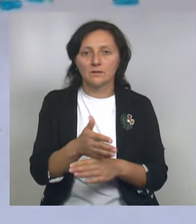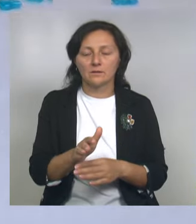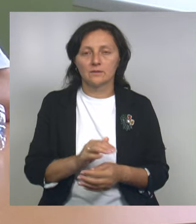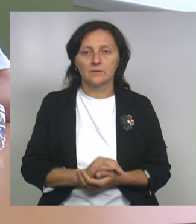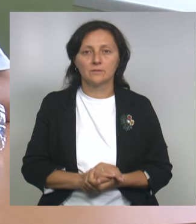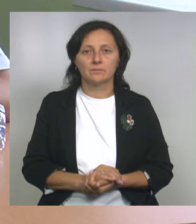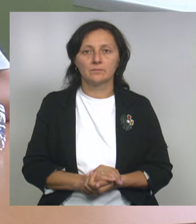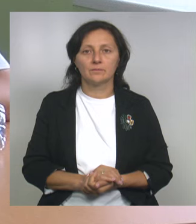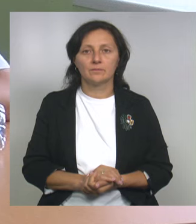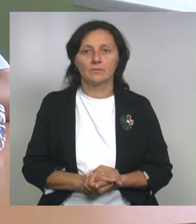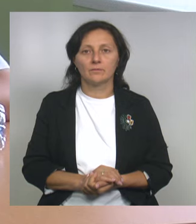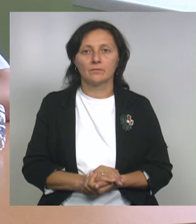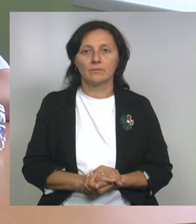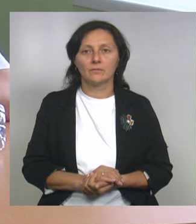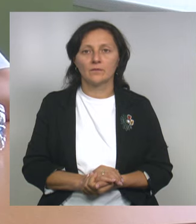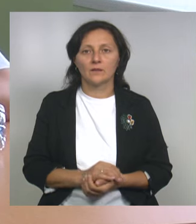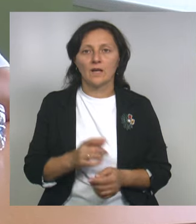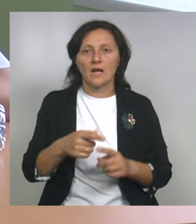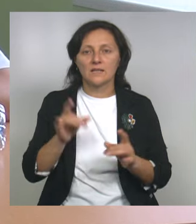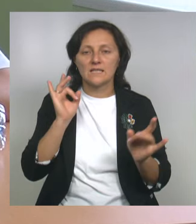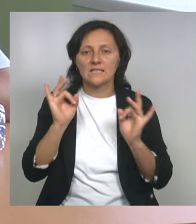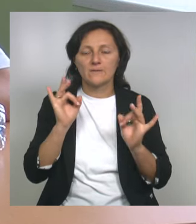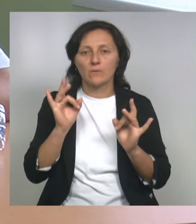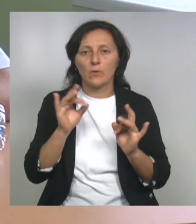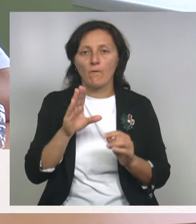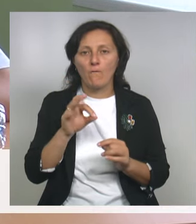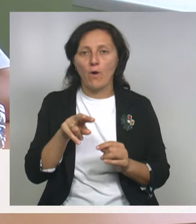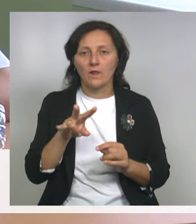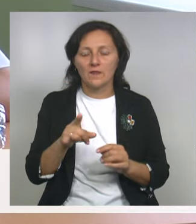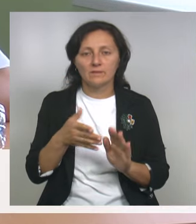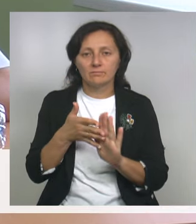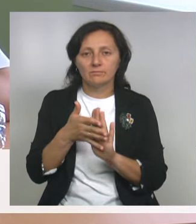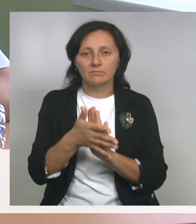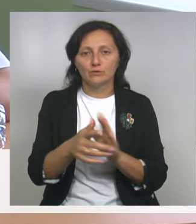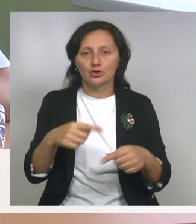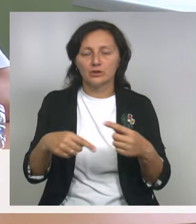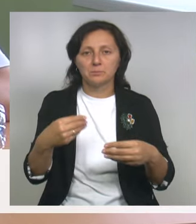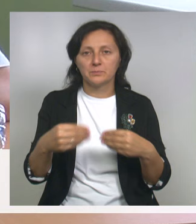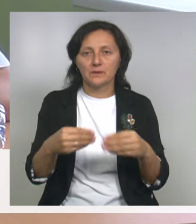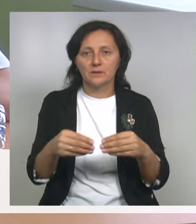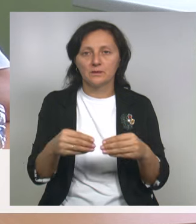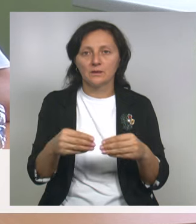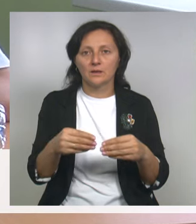частицы. Дело в том, что звуковые волны проходят по пластине, и в местах узлов